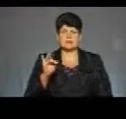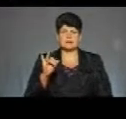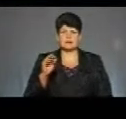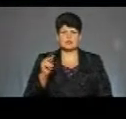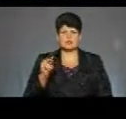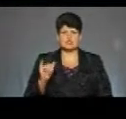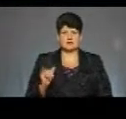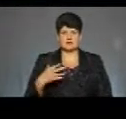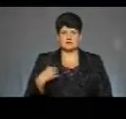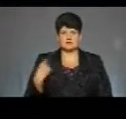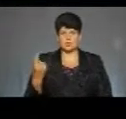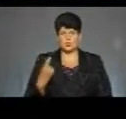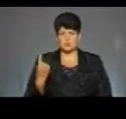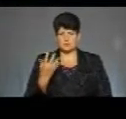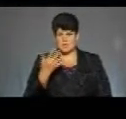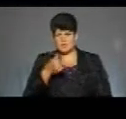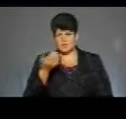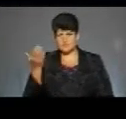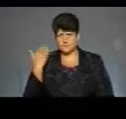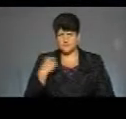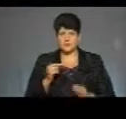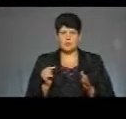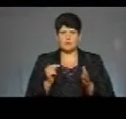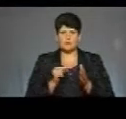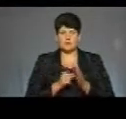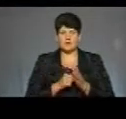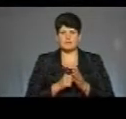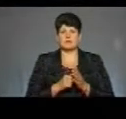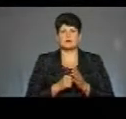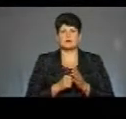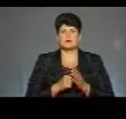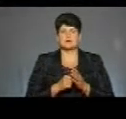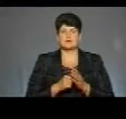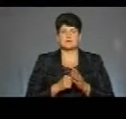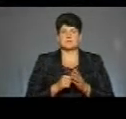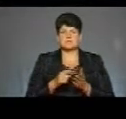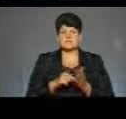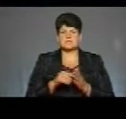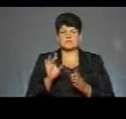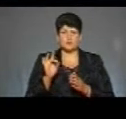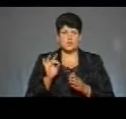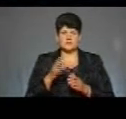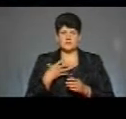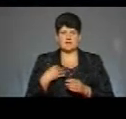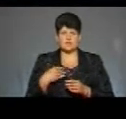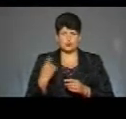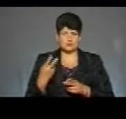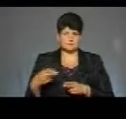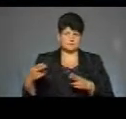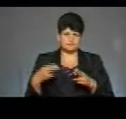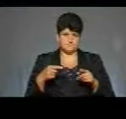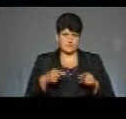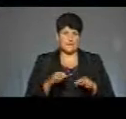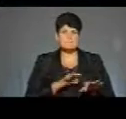тому. 44-ту окрему артилерійську бригаду попав з 15-го реактивного артилерійського полка місто Дрогобич Львівської області. От